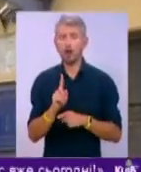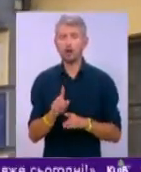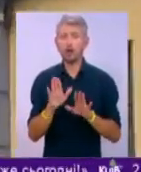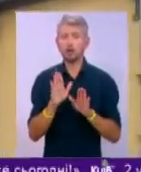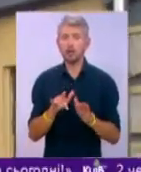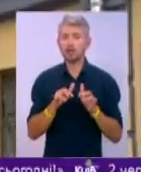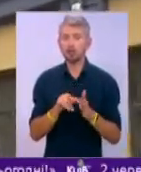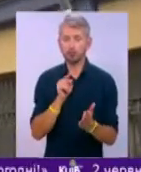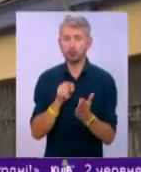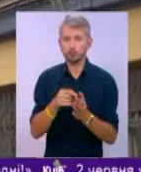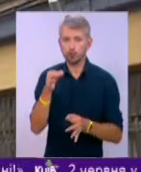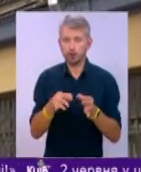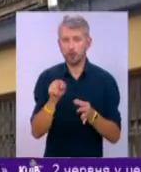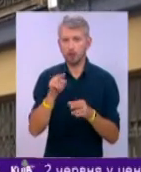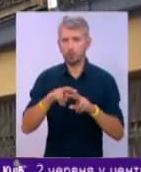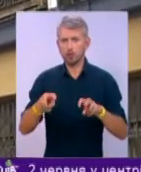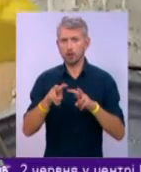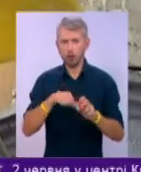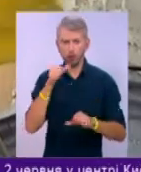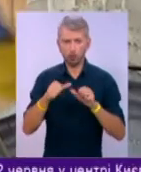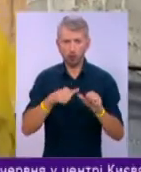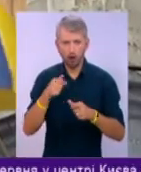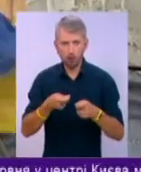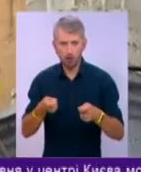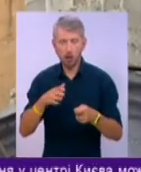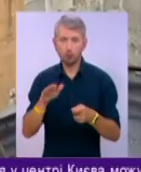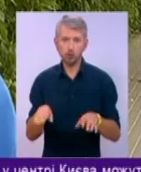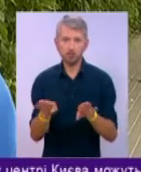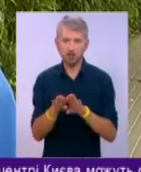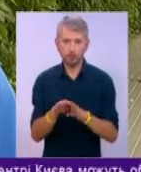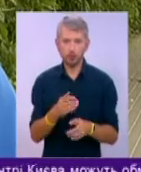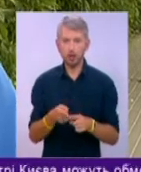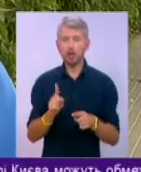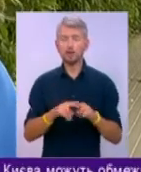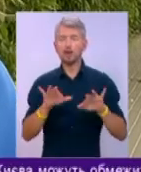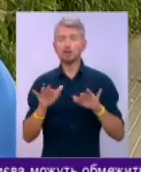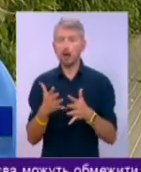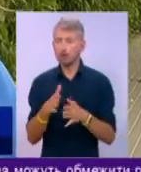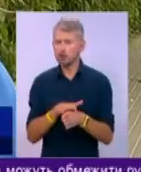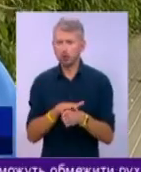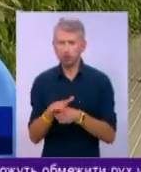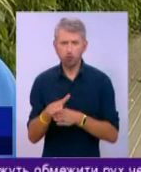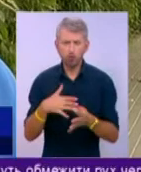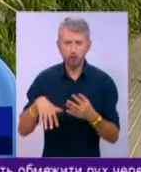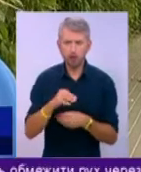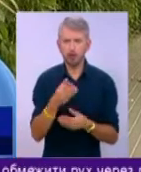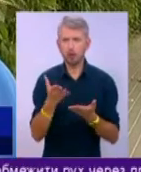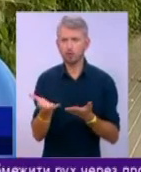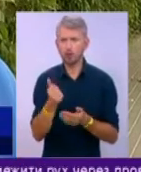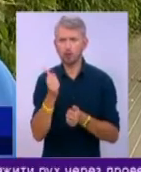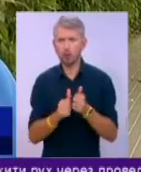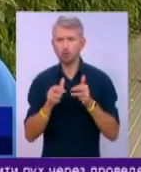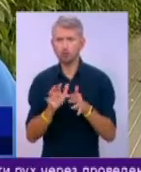справи доходять до судів, там їх розглядають роками, а потім закривають. Це явище насправді тотальне. Якщо взяти кожну там